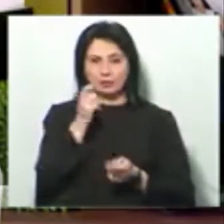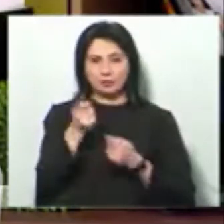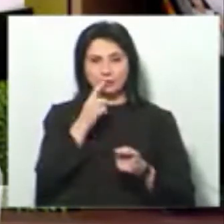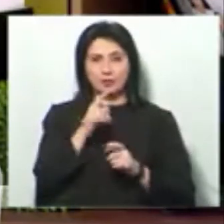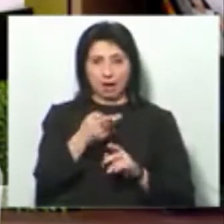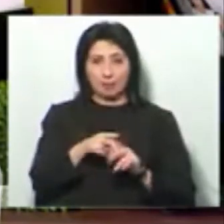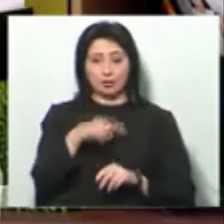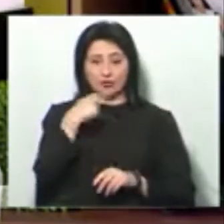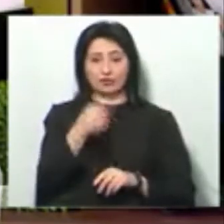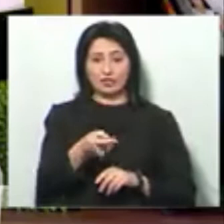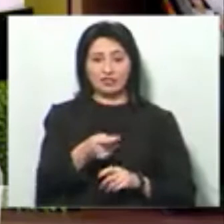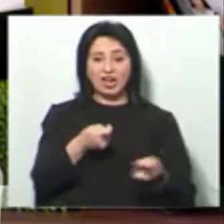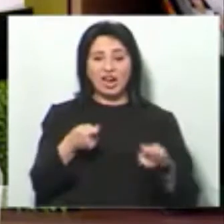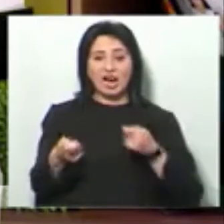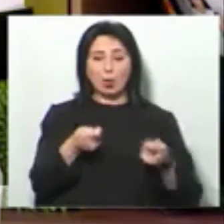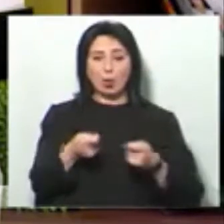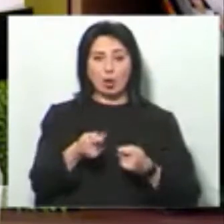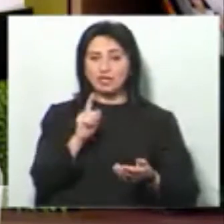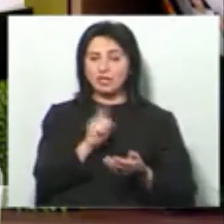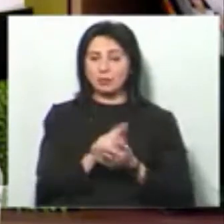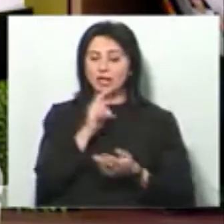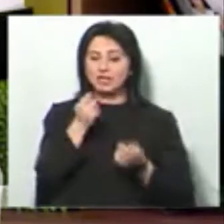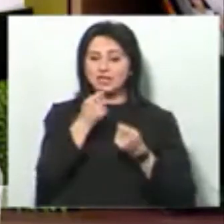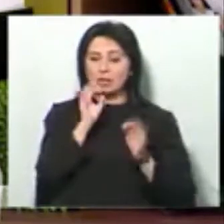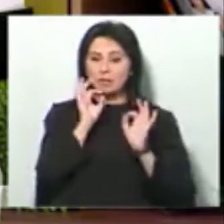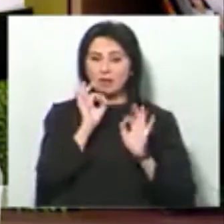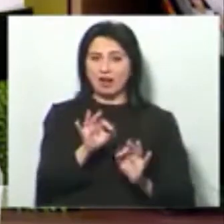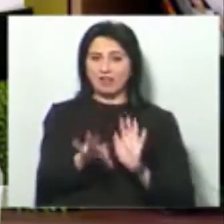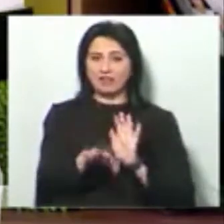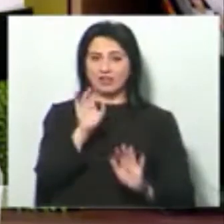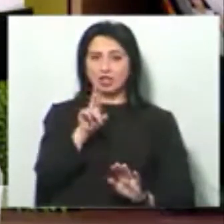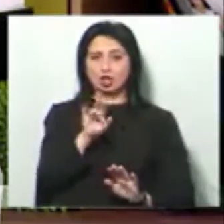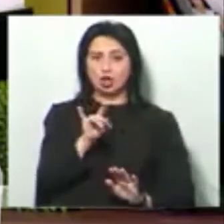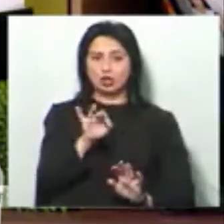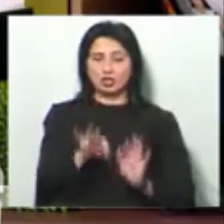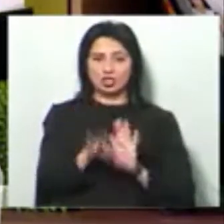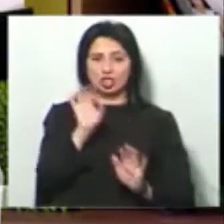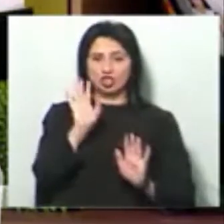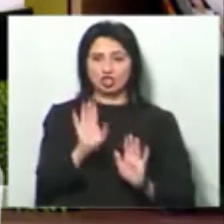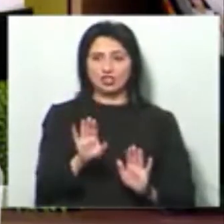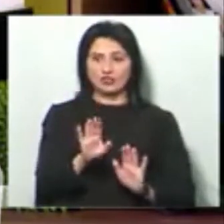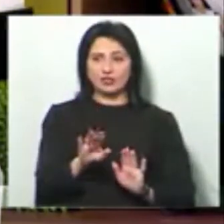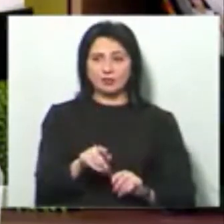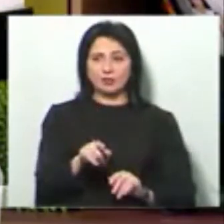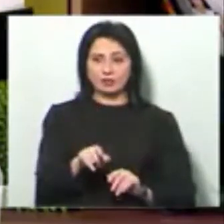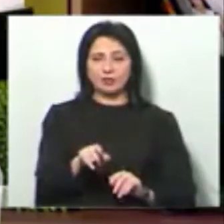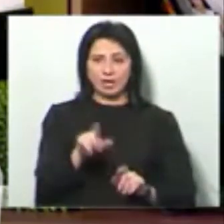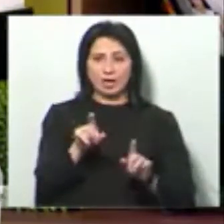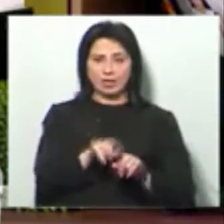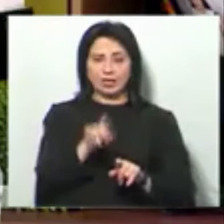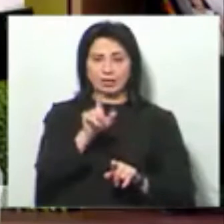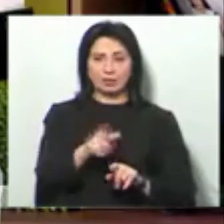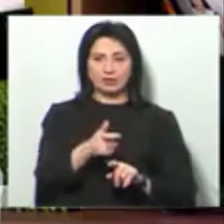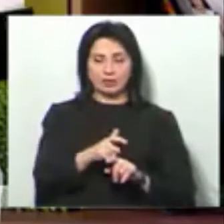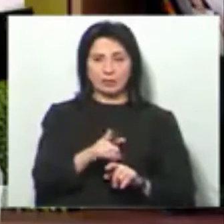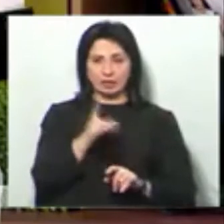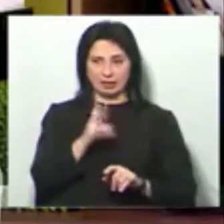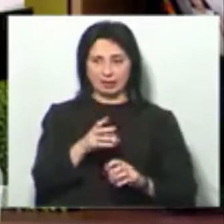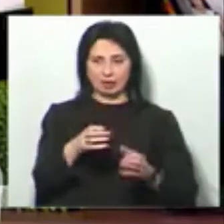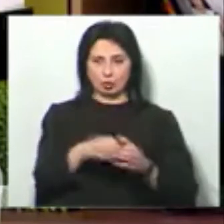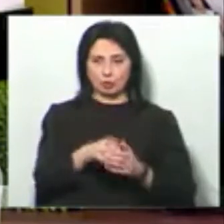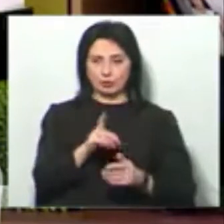იყოს დარეგულირებული, მედიკამენტის შერჩეული, დოზირება შერჩეული და მიკუთვნებენ ესეთი ადამიანები ძალიან მაღალი რისკის